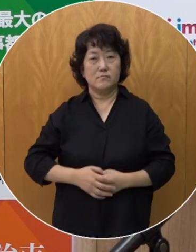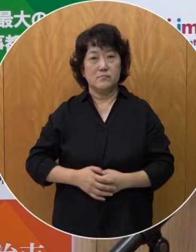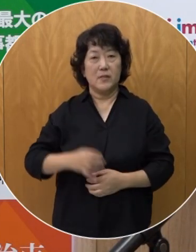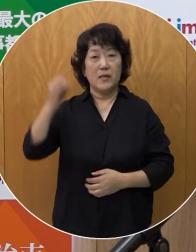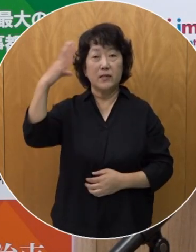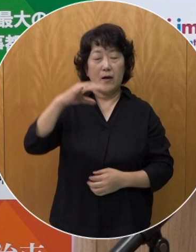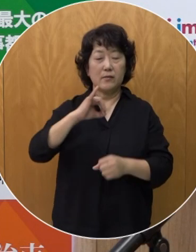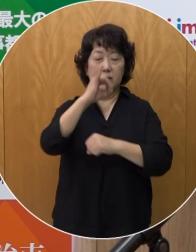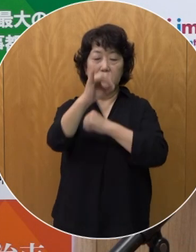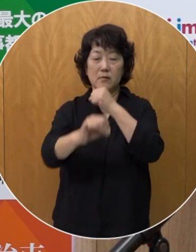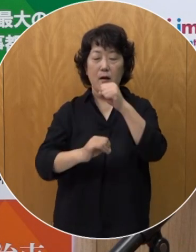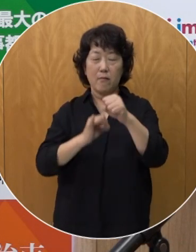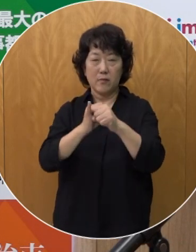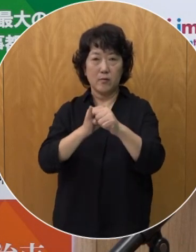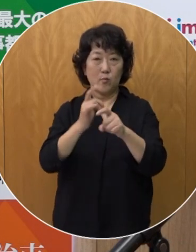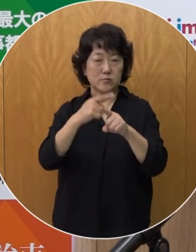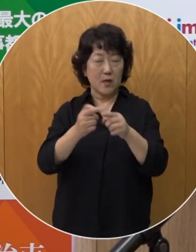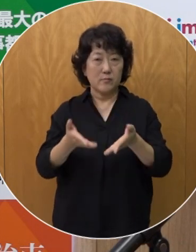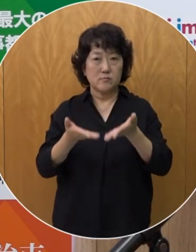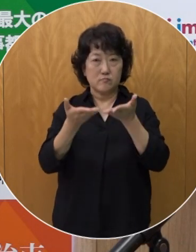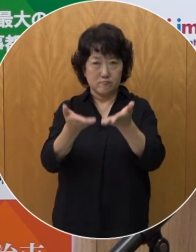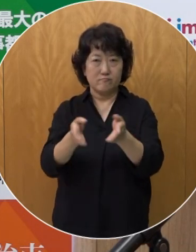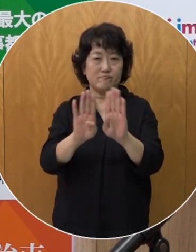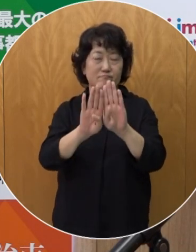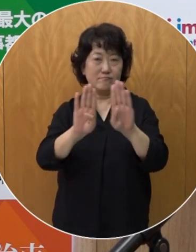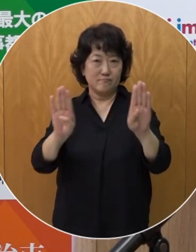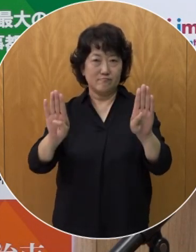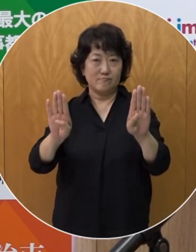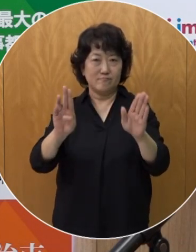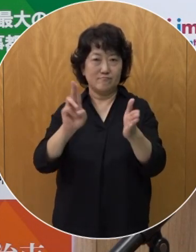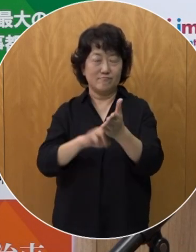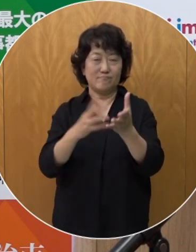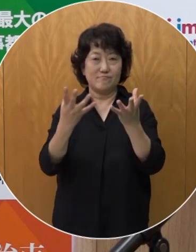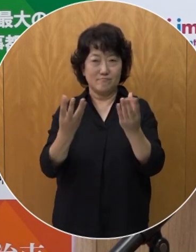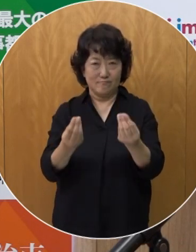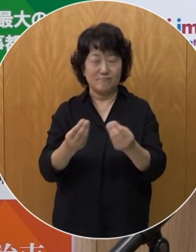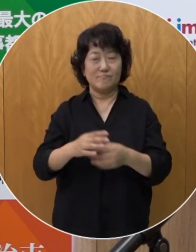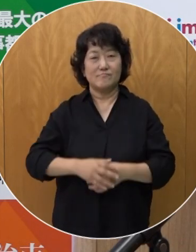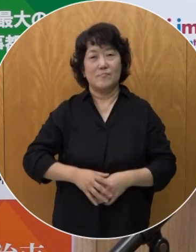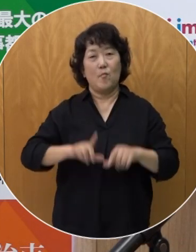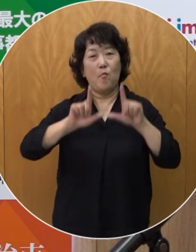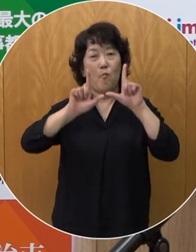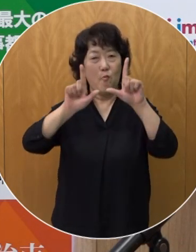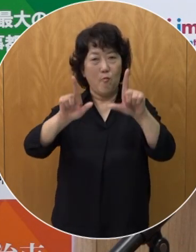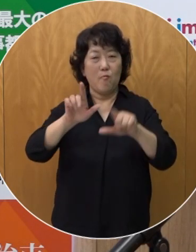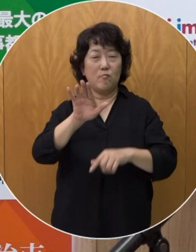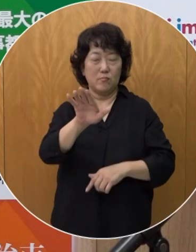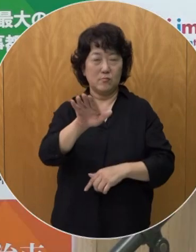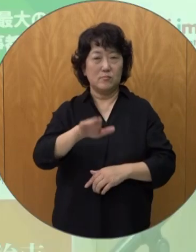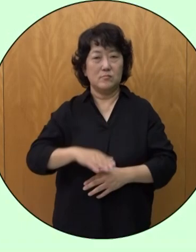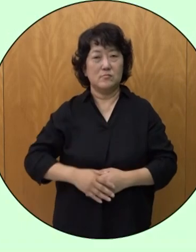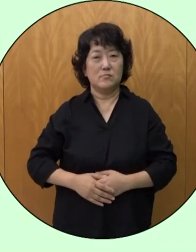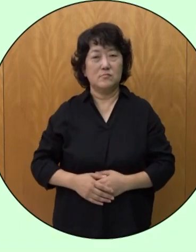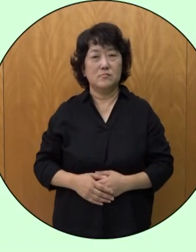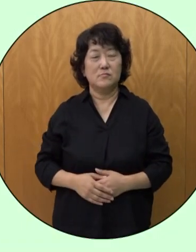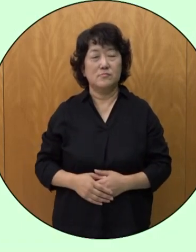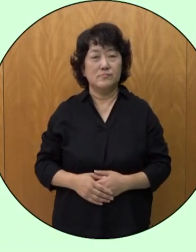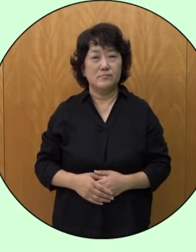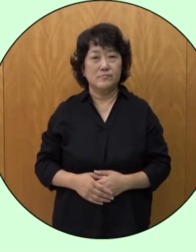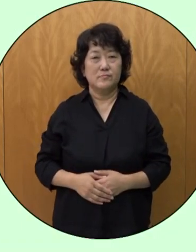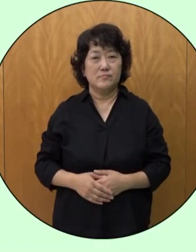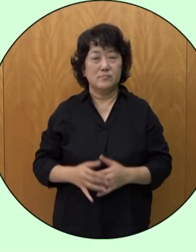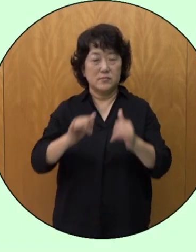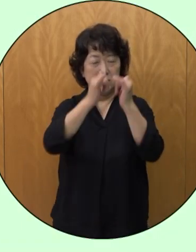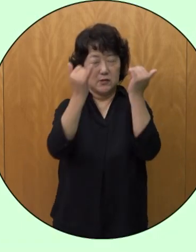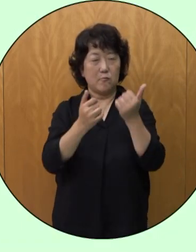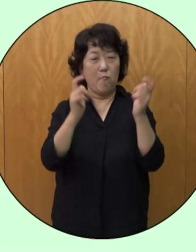インターネットのサービス提供が開始されることとなりましたので、ご報告をさせていただきます。人